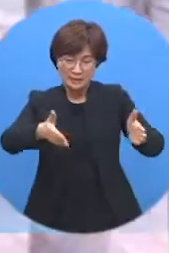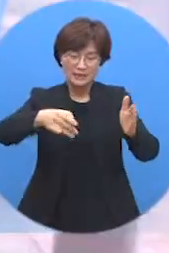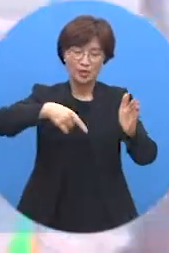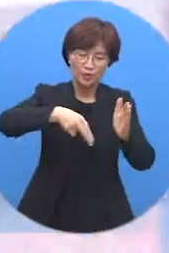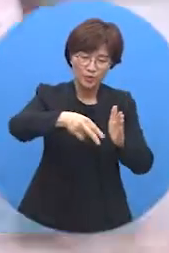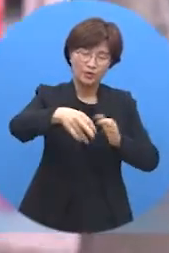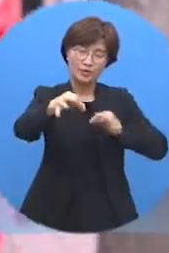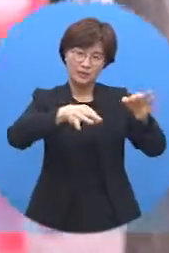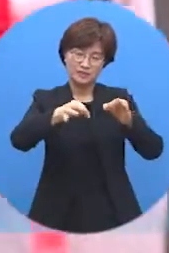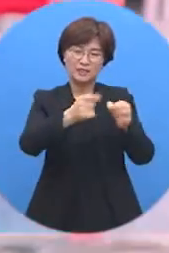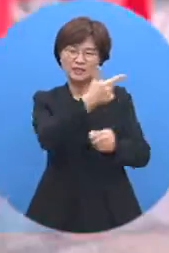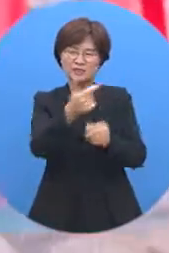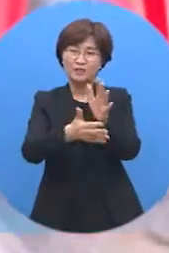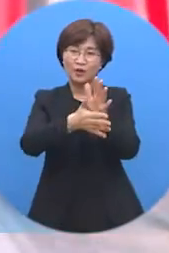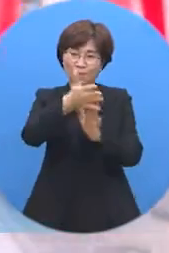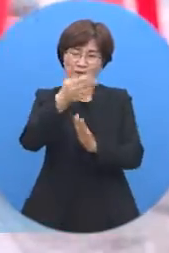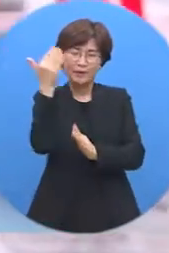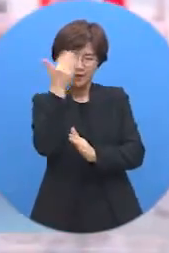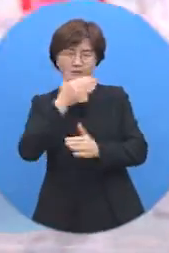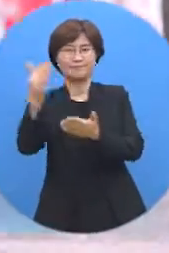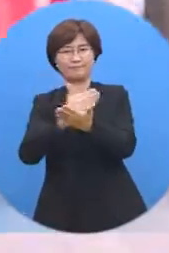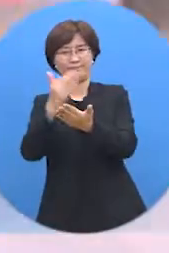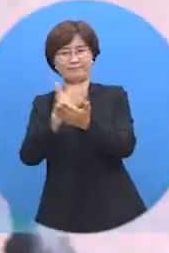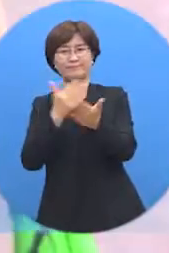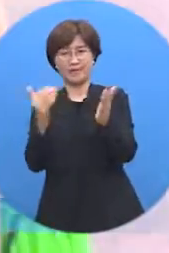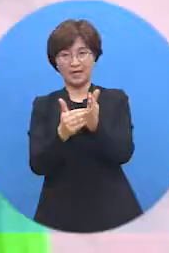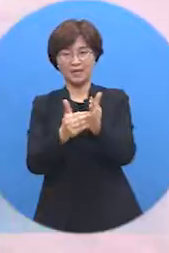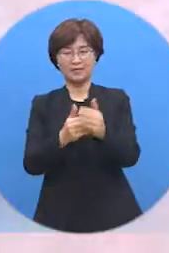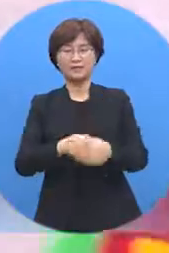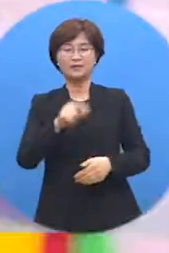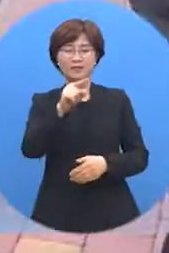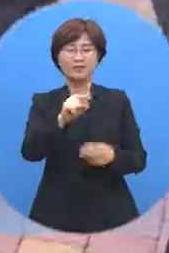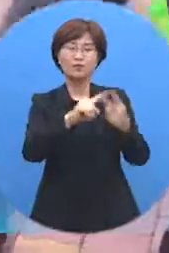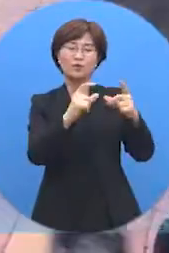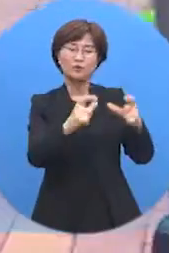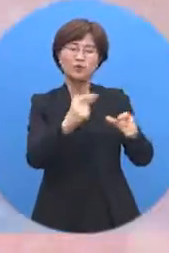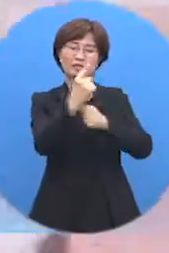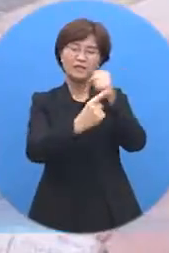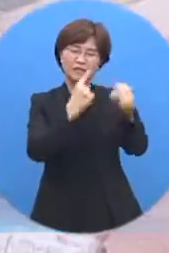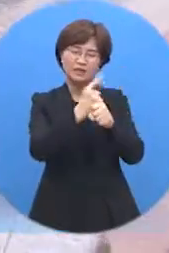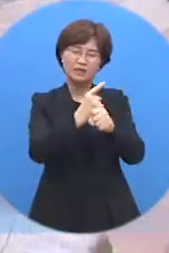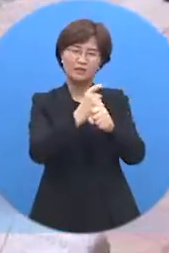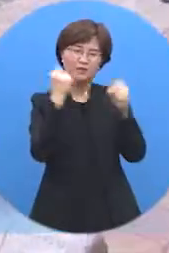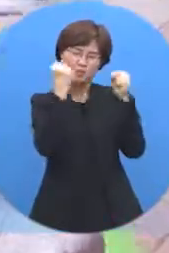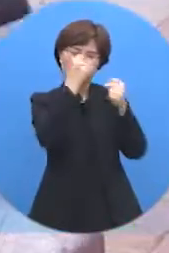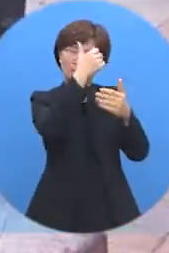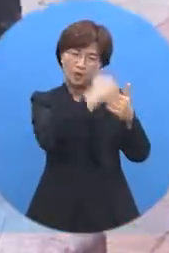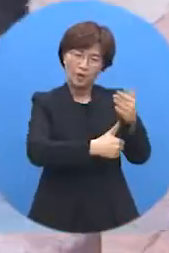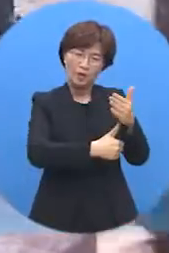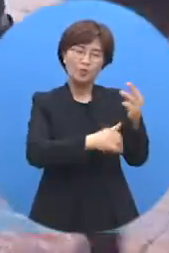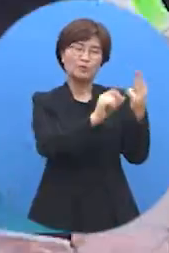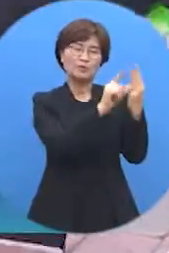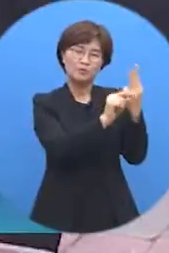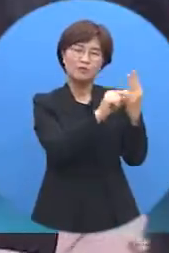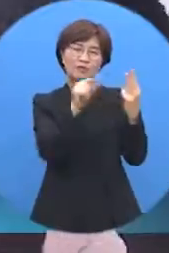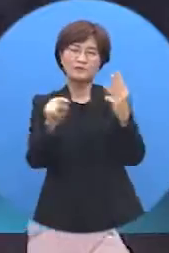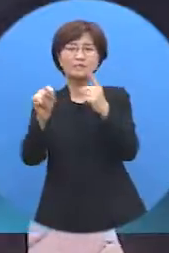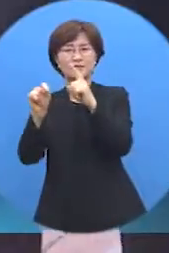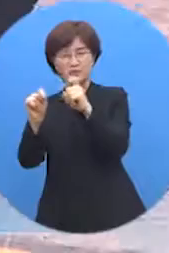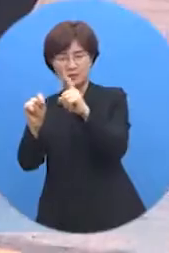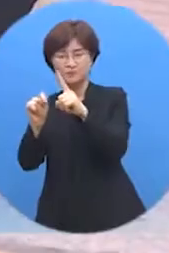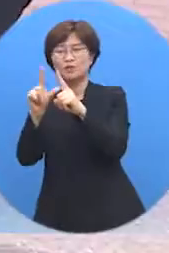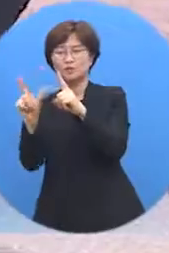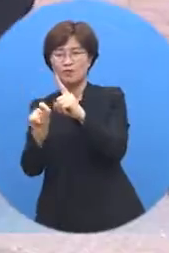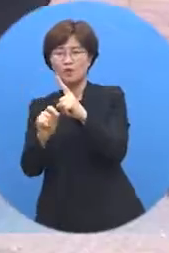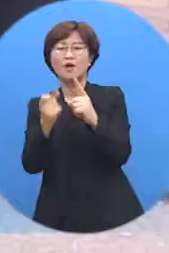및 보도, 전통시장, 대형 건물 등을 청소했습니다. 동대문구는 매년 동절기를 제외한 3월부터